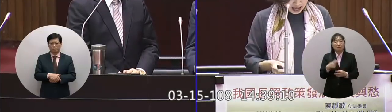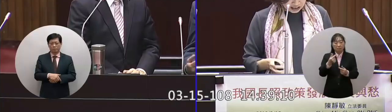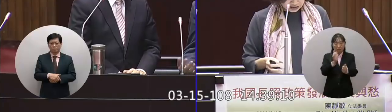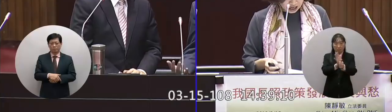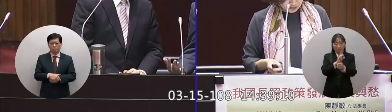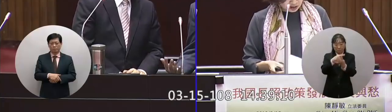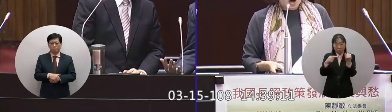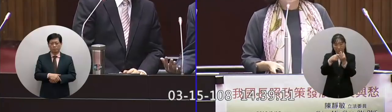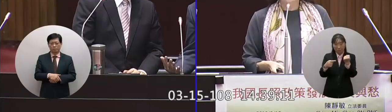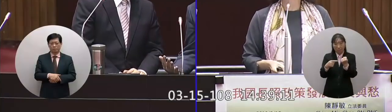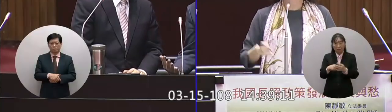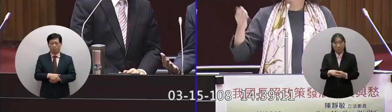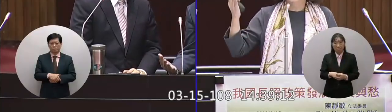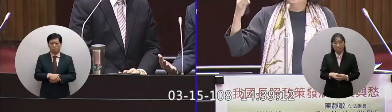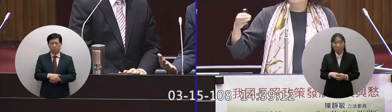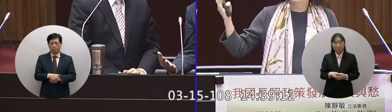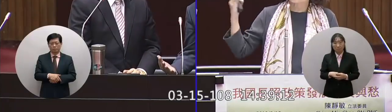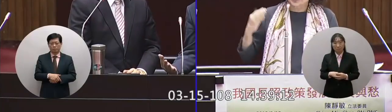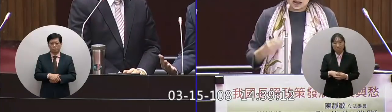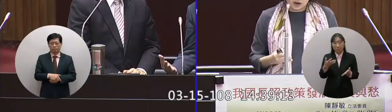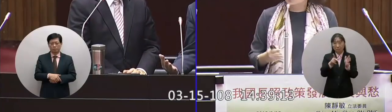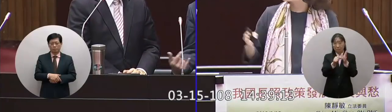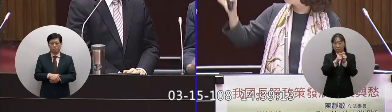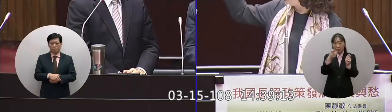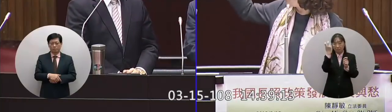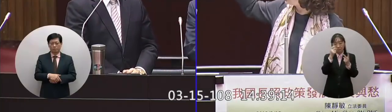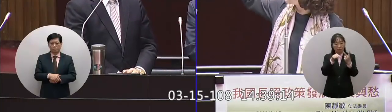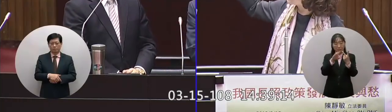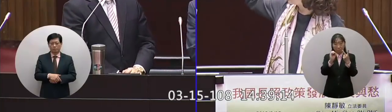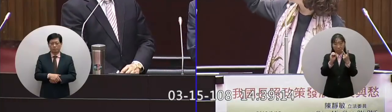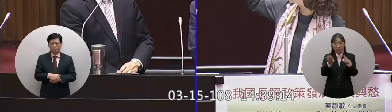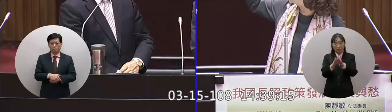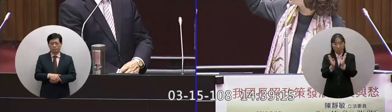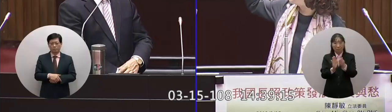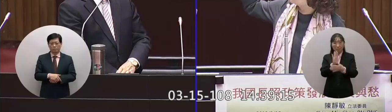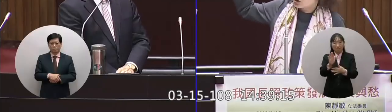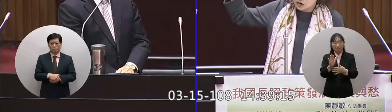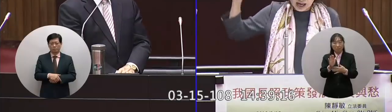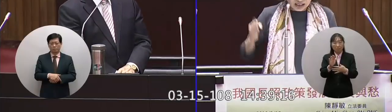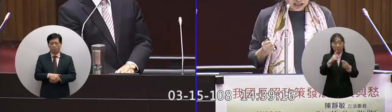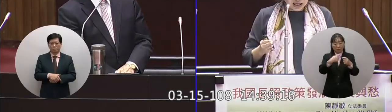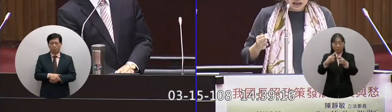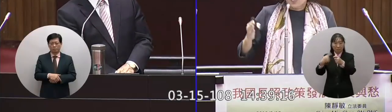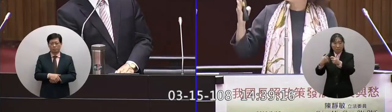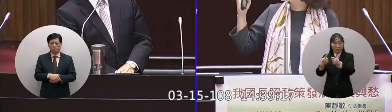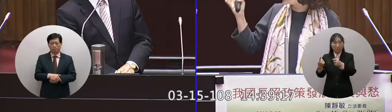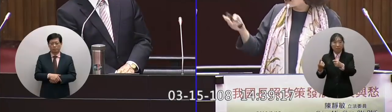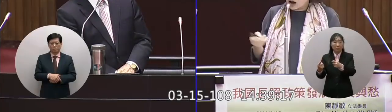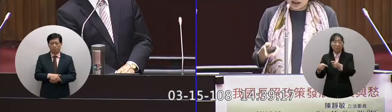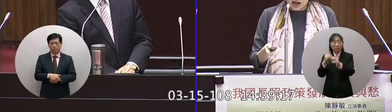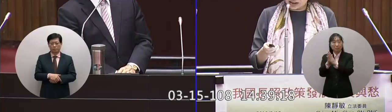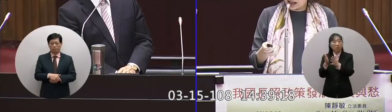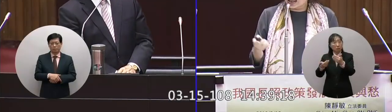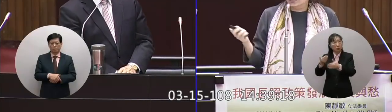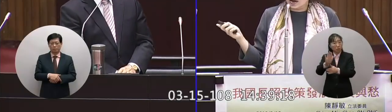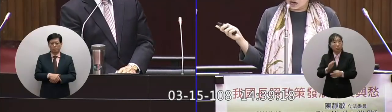服务量能上面，从这个我们长照 2.0 推动以后，好像看到逐年有在提升，我们也看